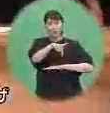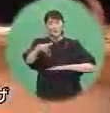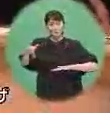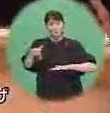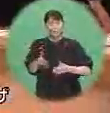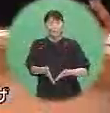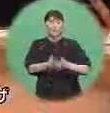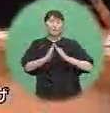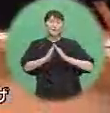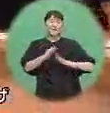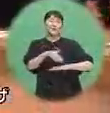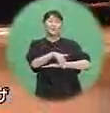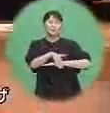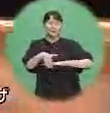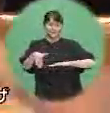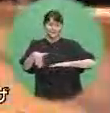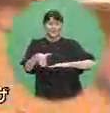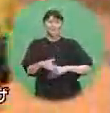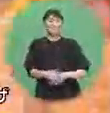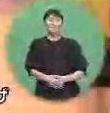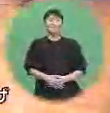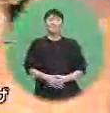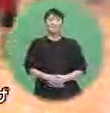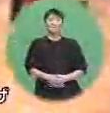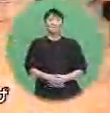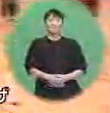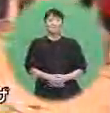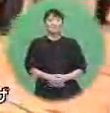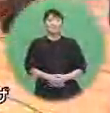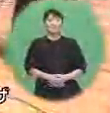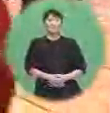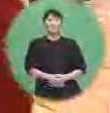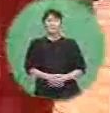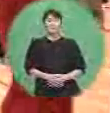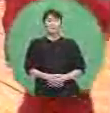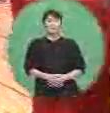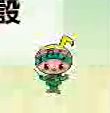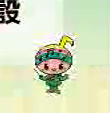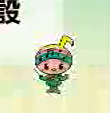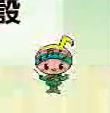クトを立ち上げていくということです。